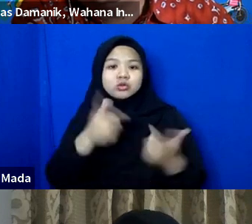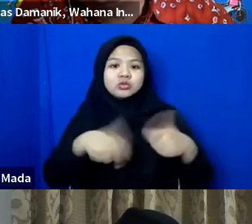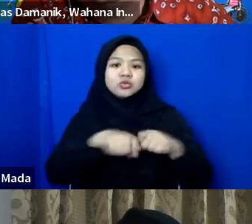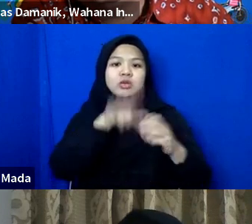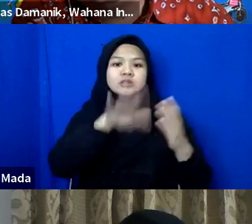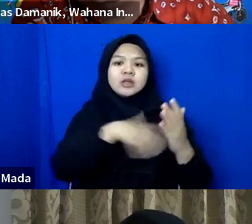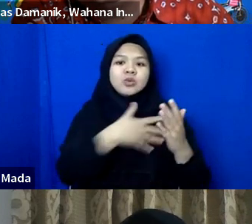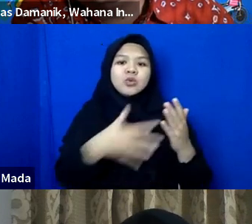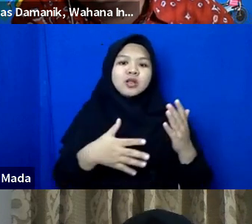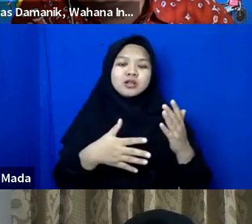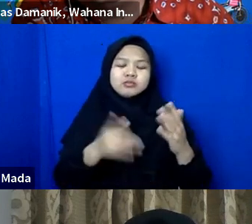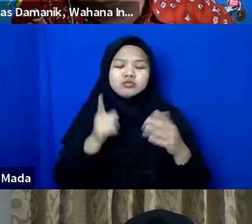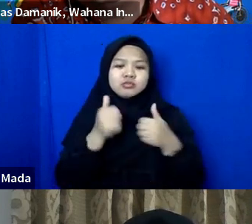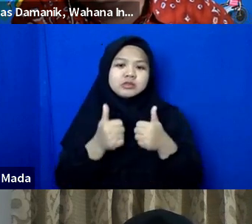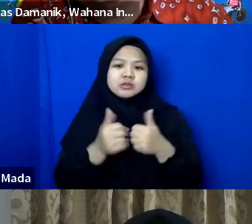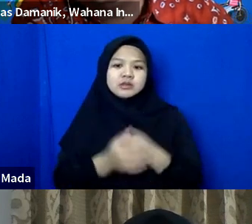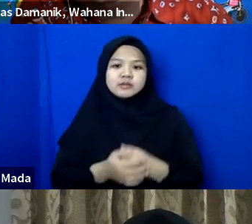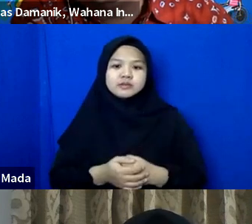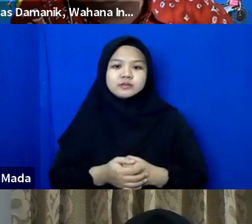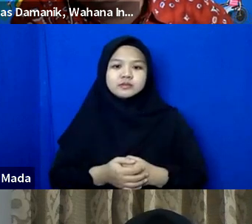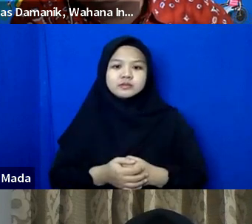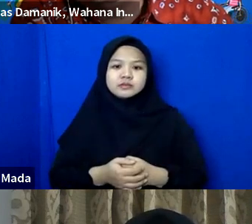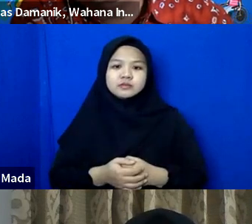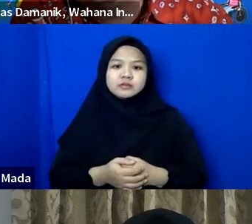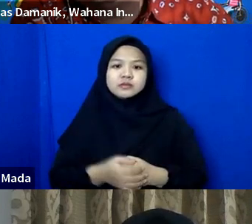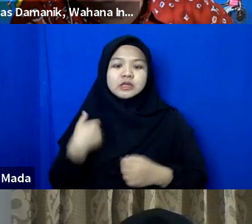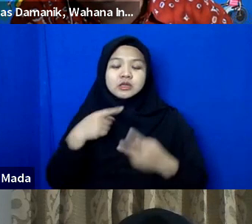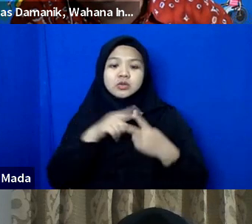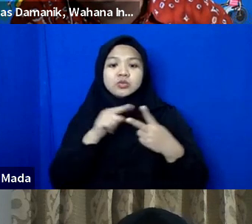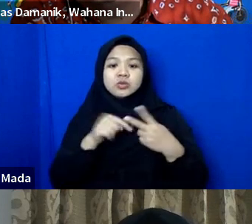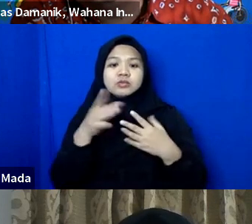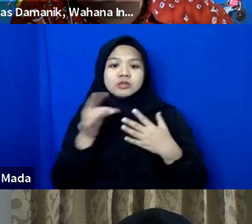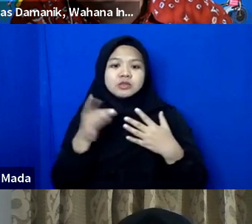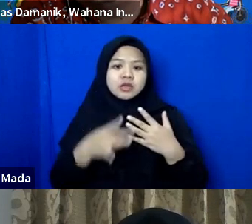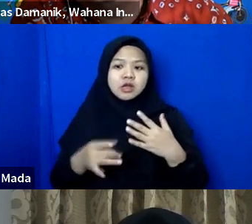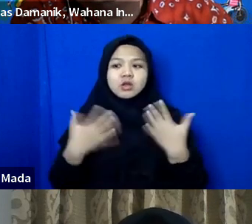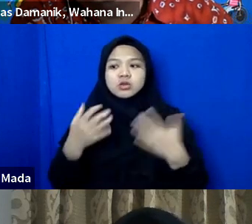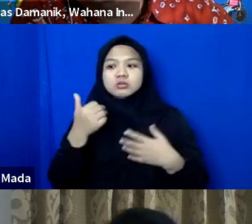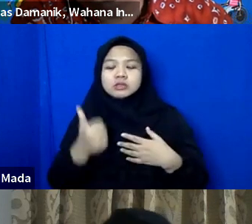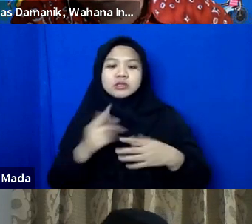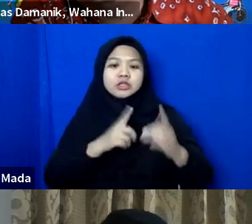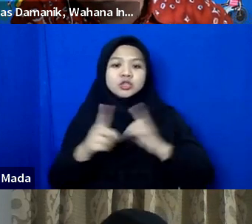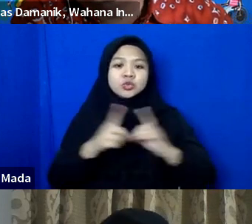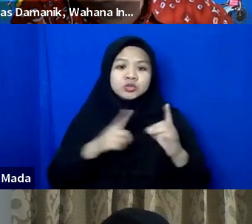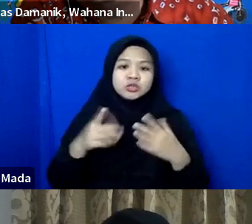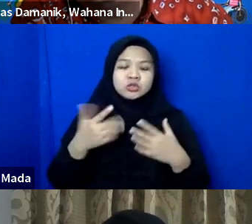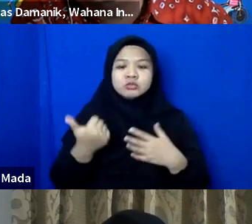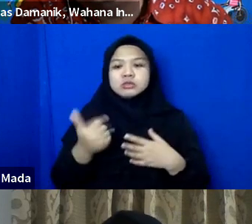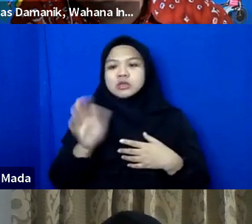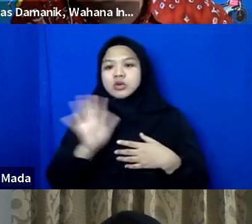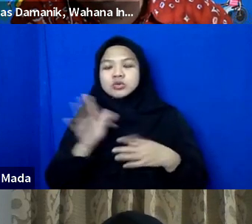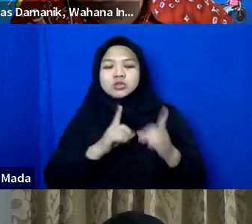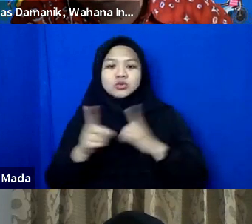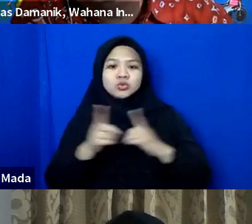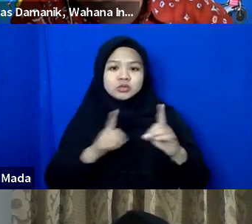dengan jadwal yang kami sediakan itu juga bisa jadi ada dua alternatif dan juga bisa dengan diskusi dan juga bisa tanpa diskusi